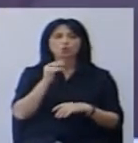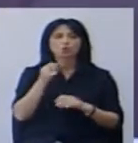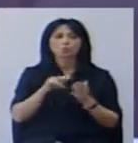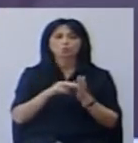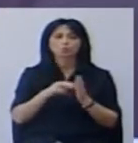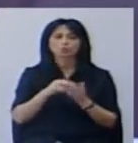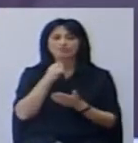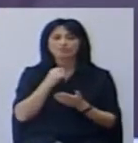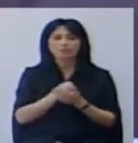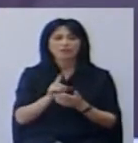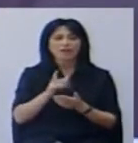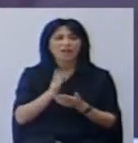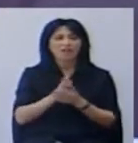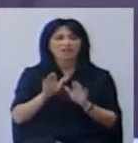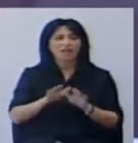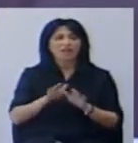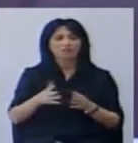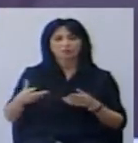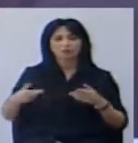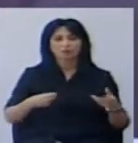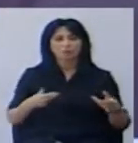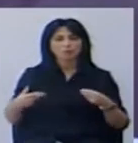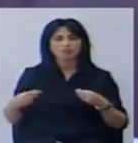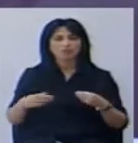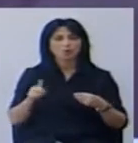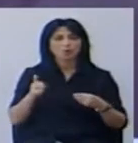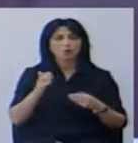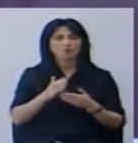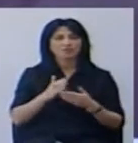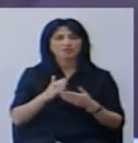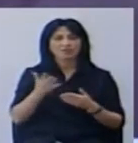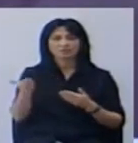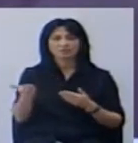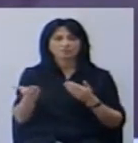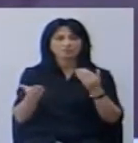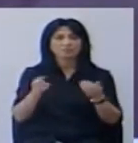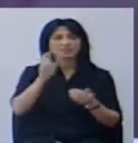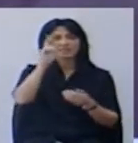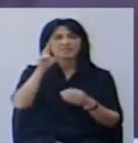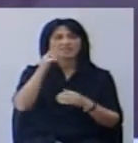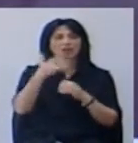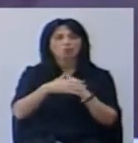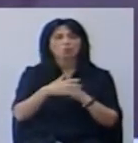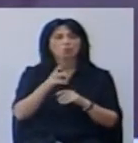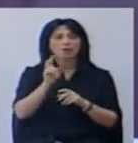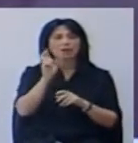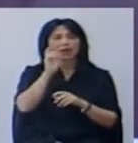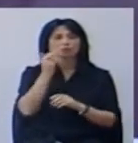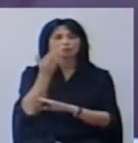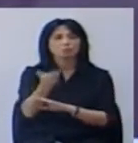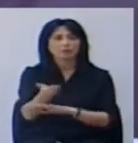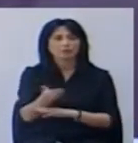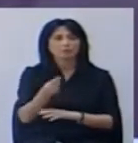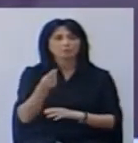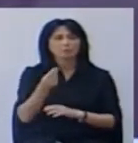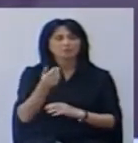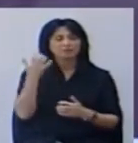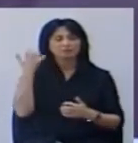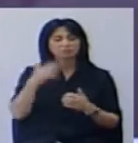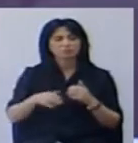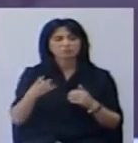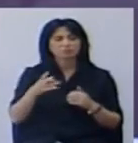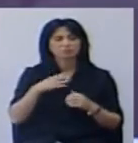ბიუჯეტს ვამტკიცებთ, რა არის ადგილობრივი შემოსავლები და როგორ ავარ ხელგაწვილი ცენტრალურ ხელისუფლებაზე. ამიტომ უნდა მოხდეს ფინანსური